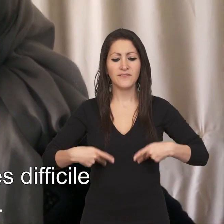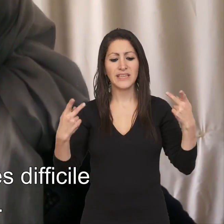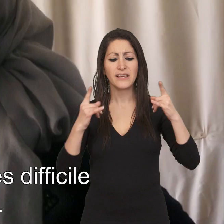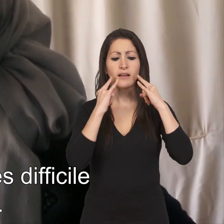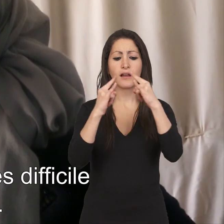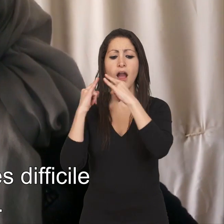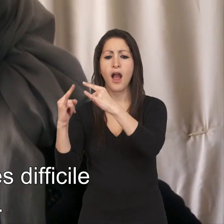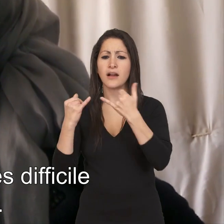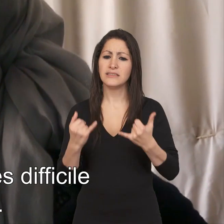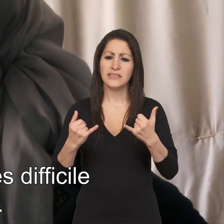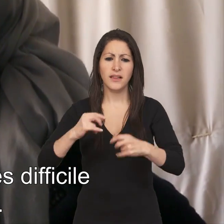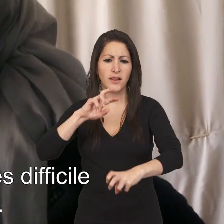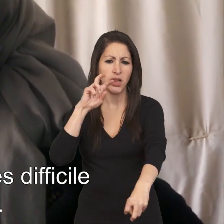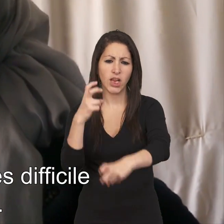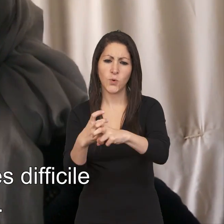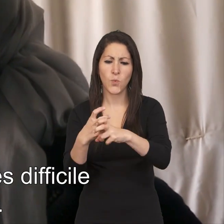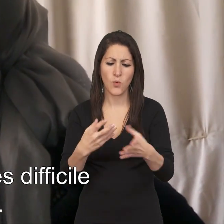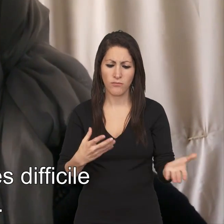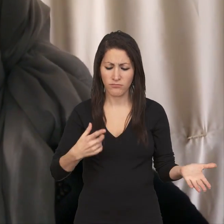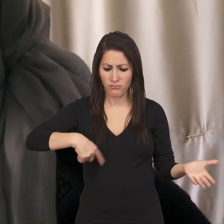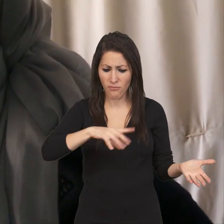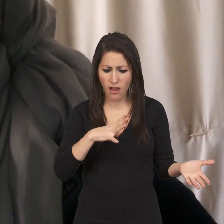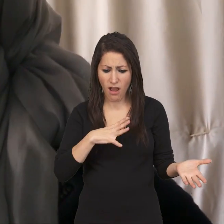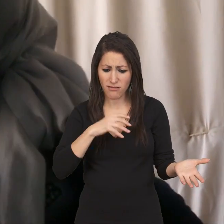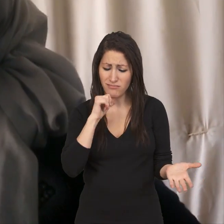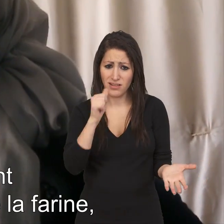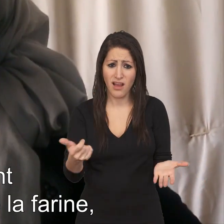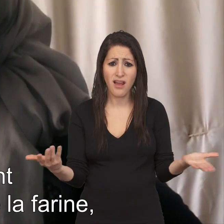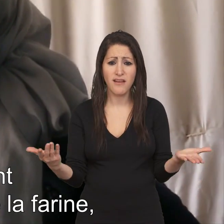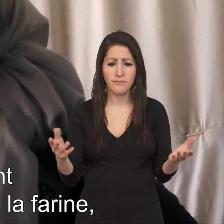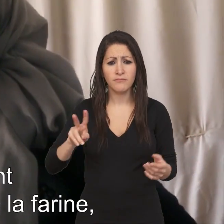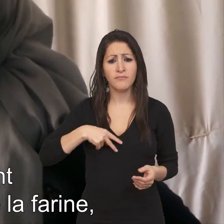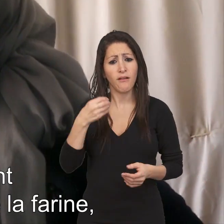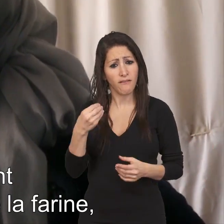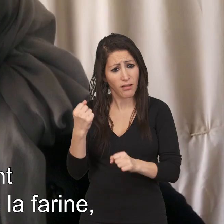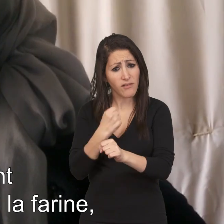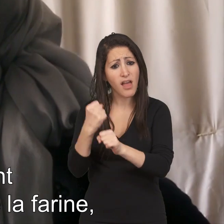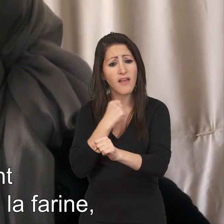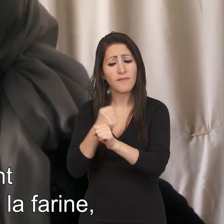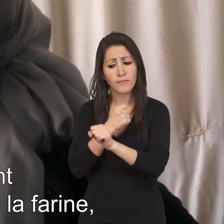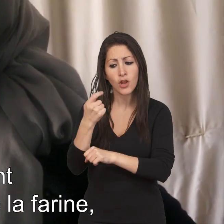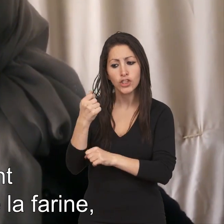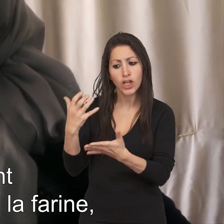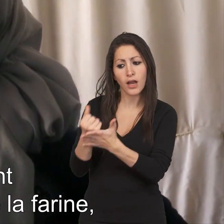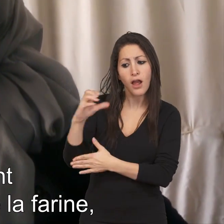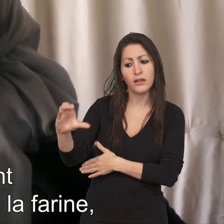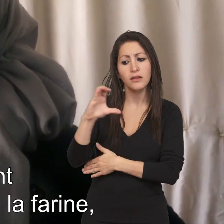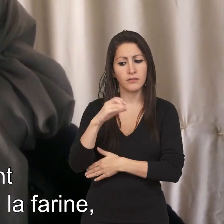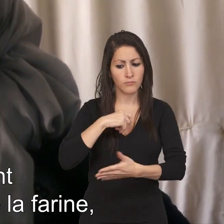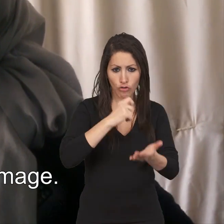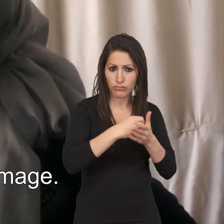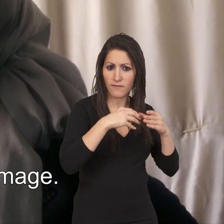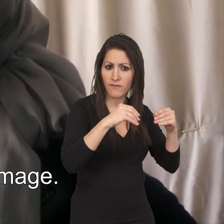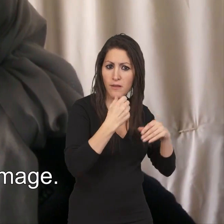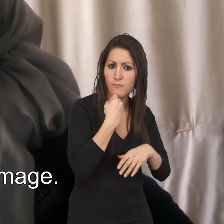La vie dans les camps est très difficile et nous n'avons rien. Mes enfants travaillent et avec cet argent, j'achète de la